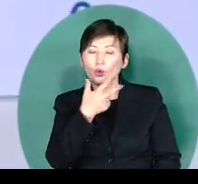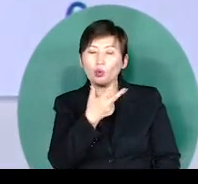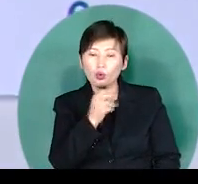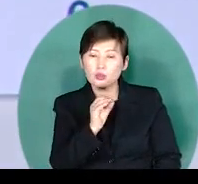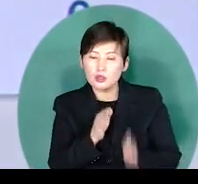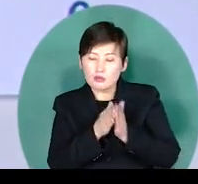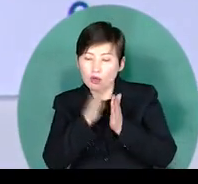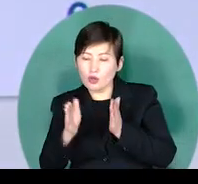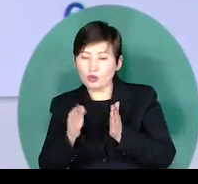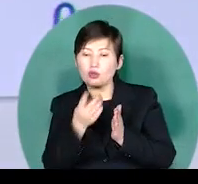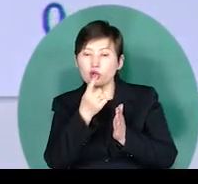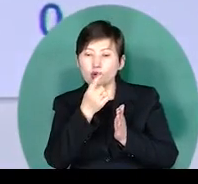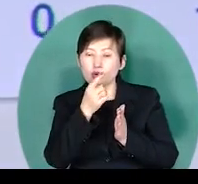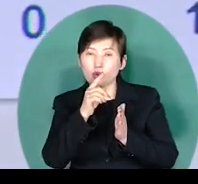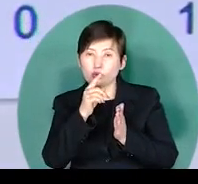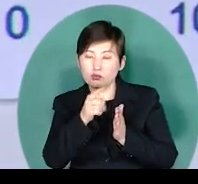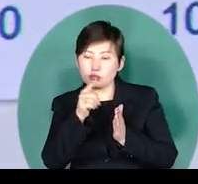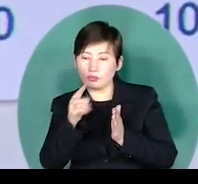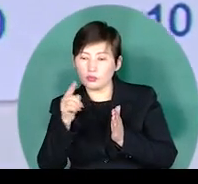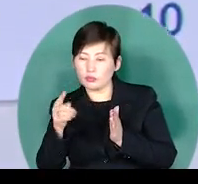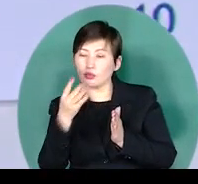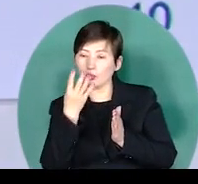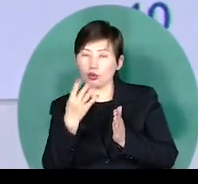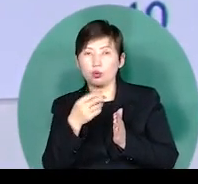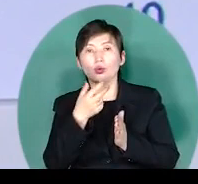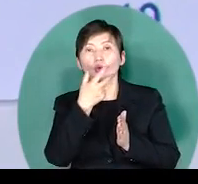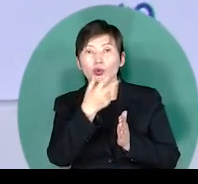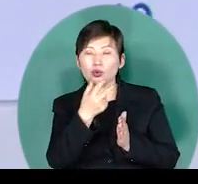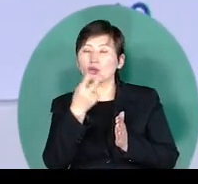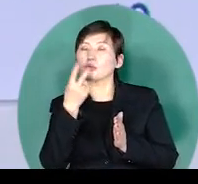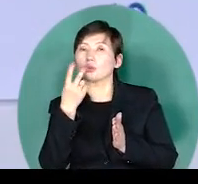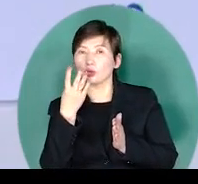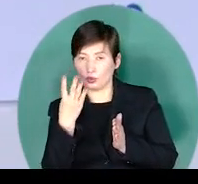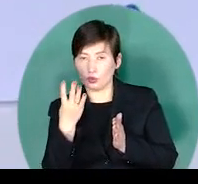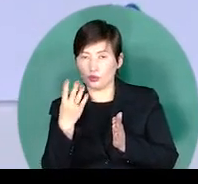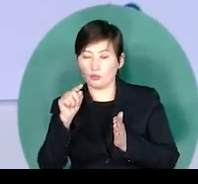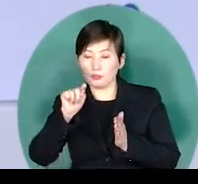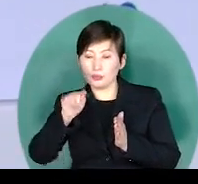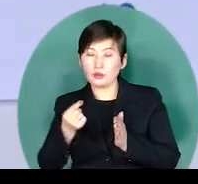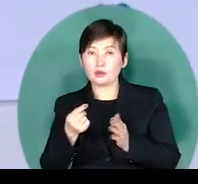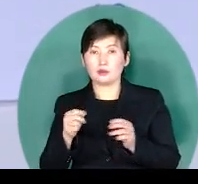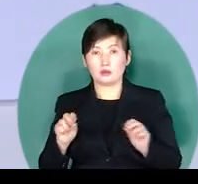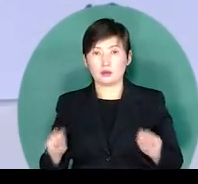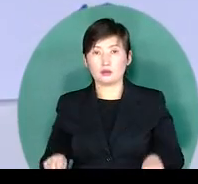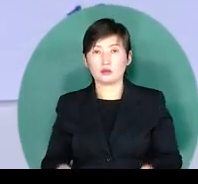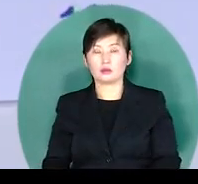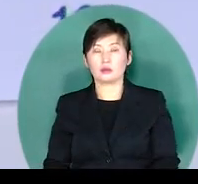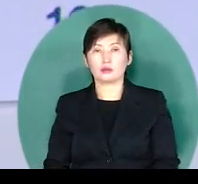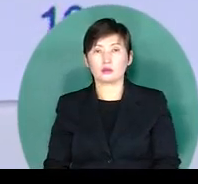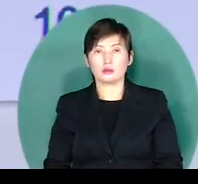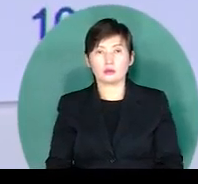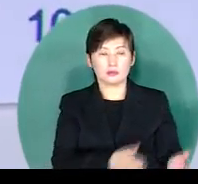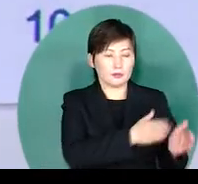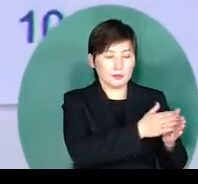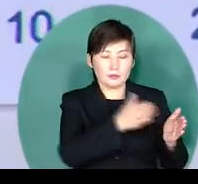34 гэдэг нь 3 10 буюу 4 нэг 1 31 32 33 34. За энэ дээр